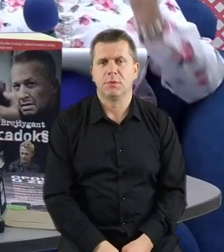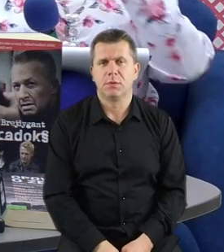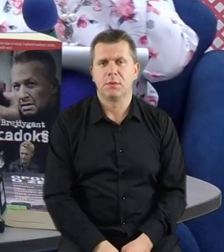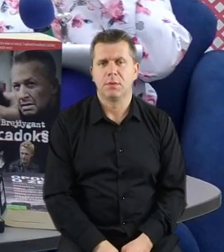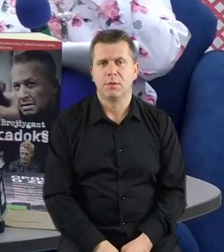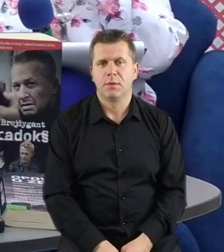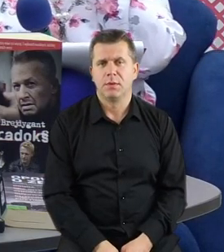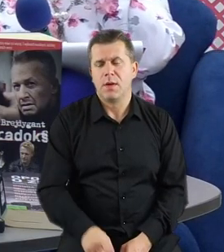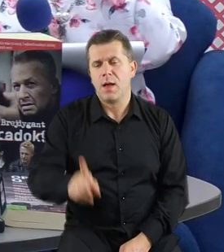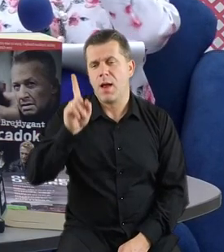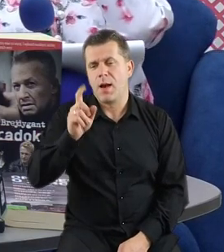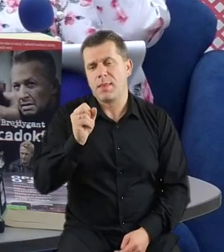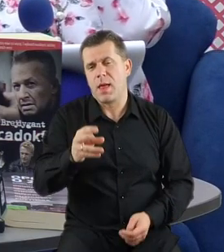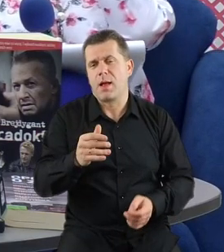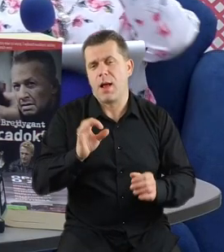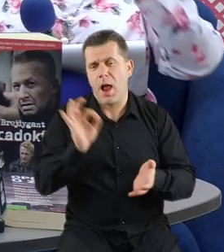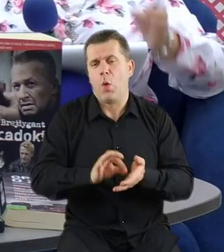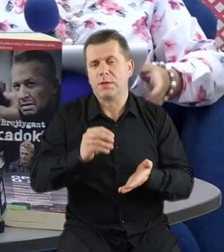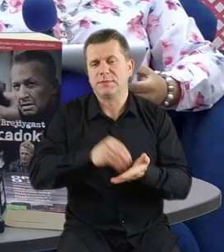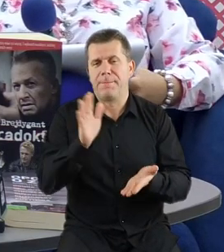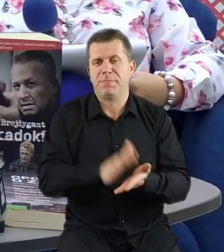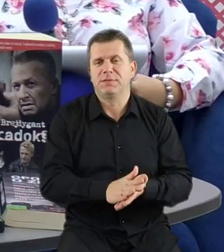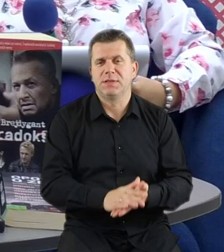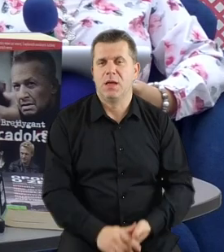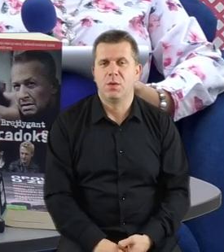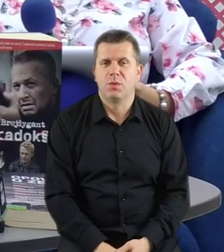No ale tak jakoś to zapisałem, w tym sensie, że